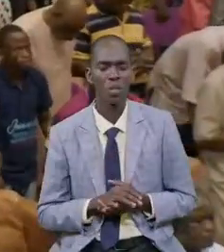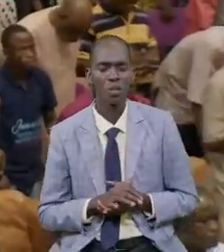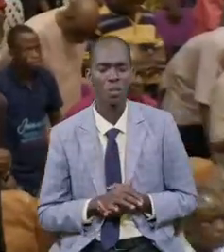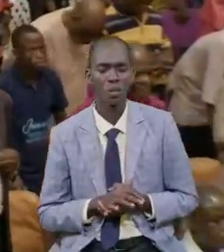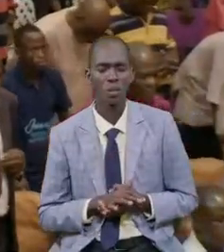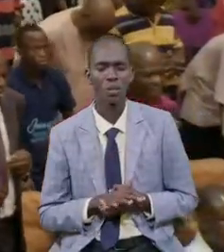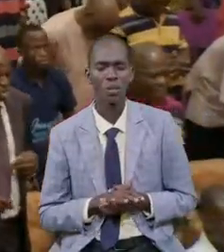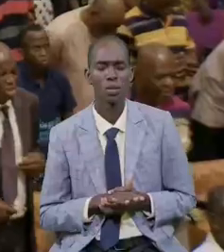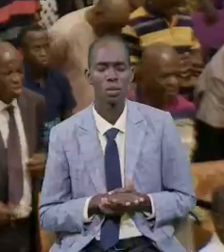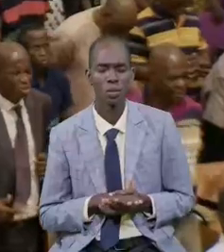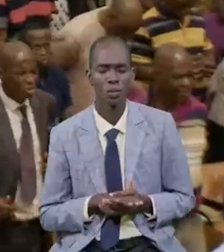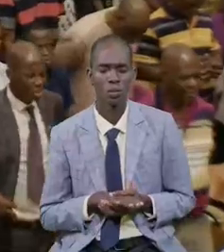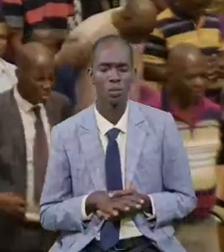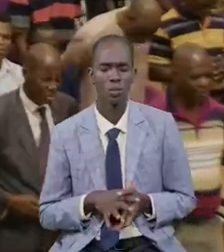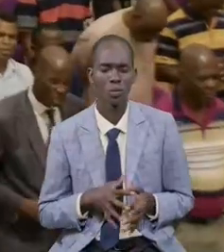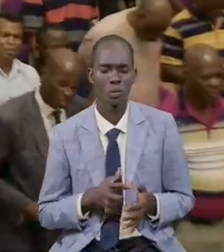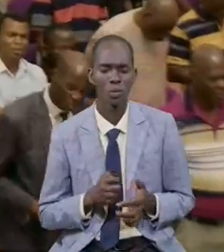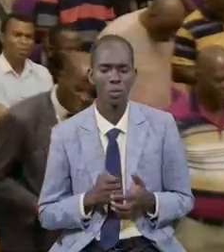Calmez-vous.